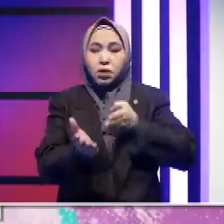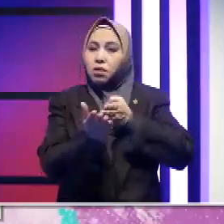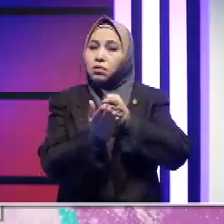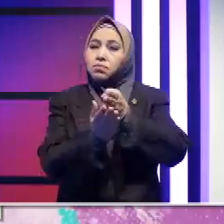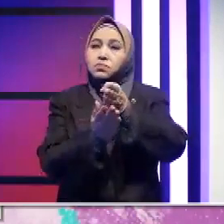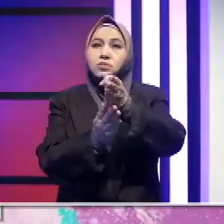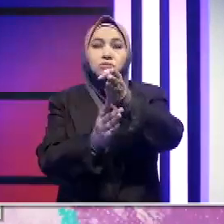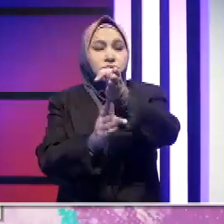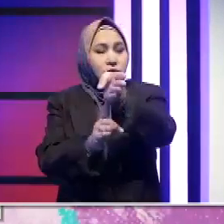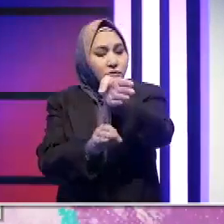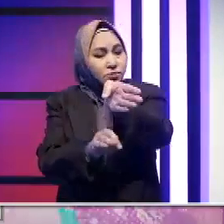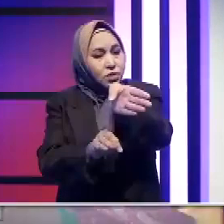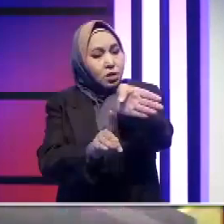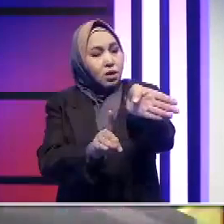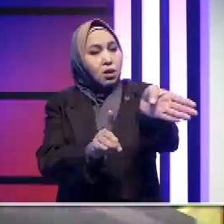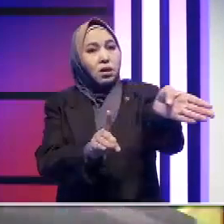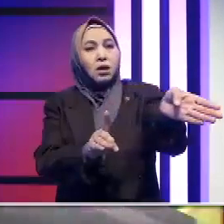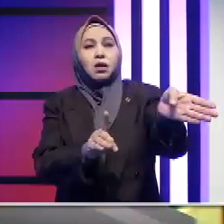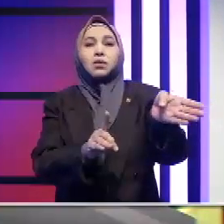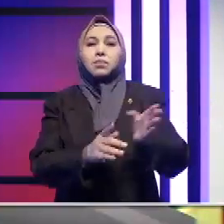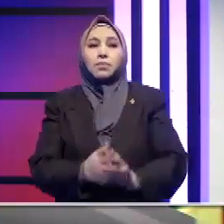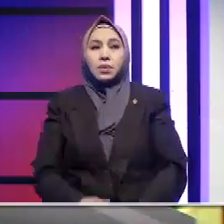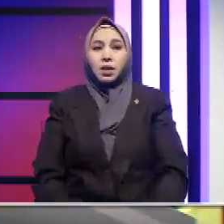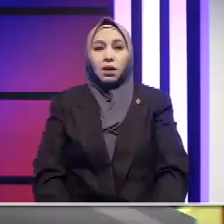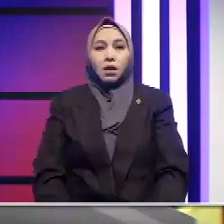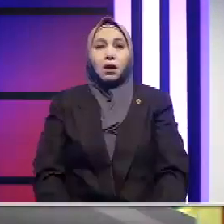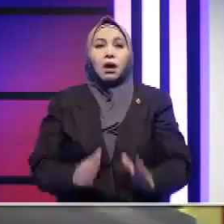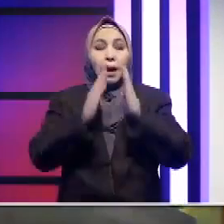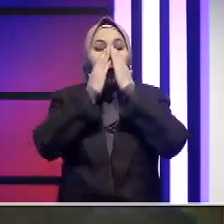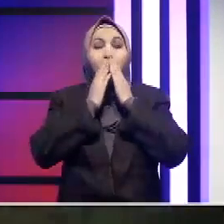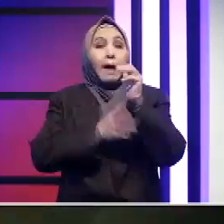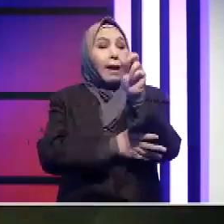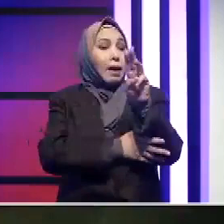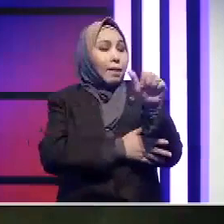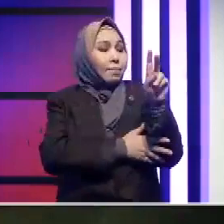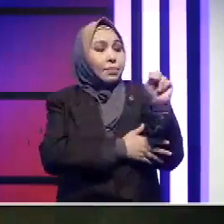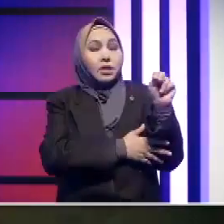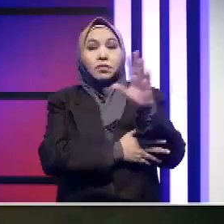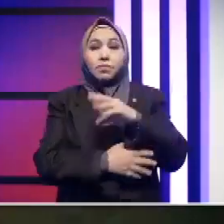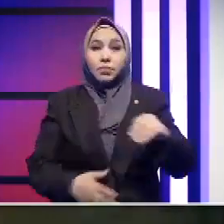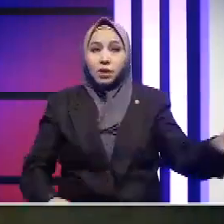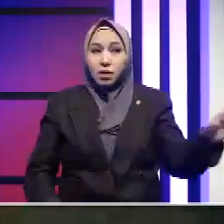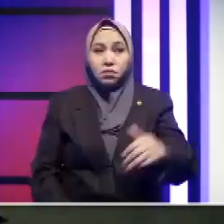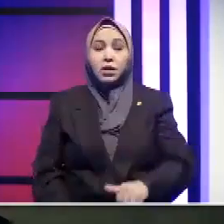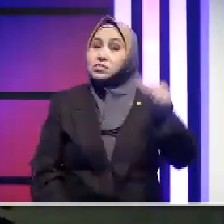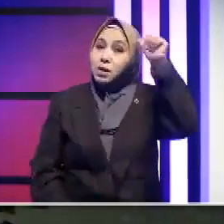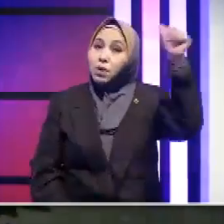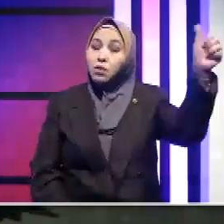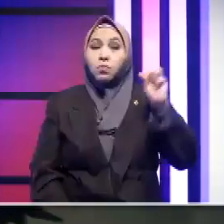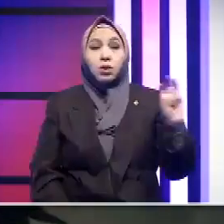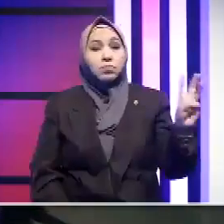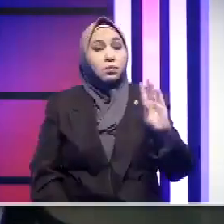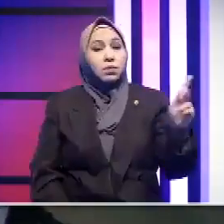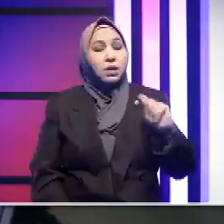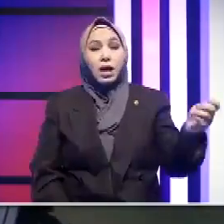oualid Yin Amin sokho